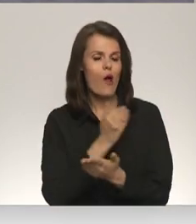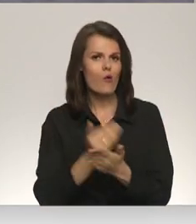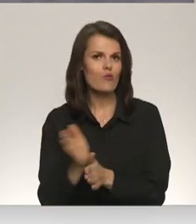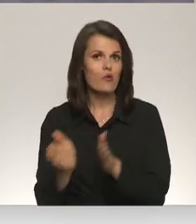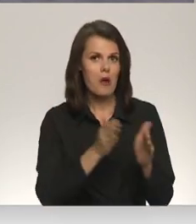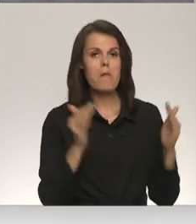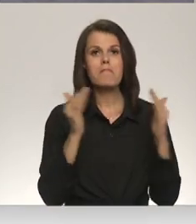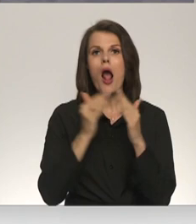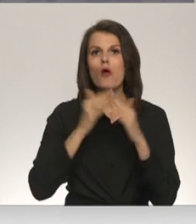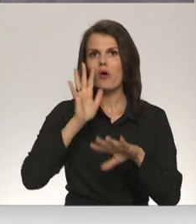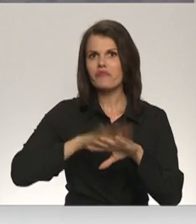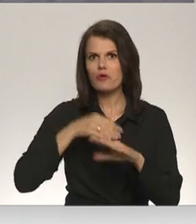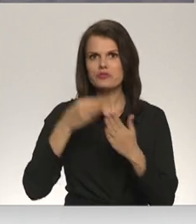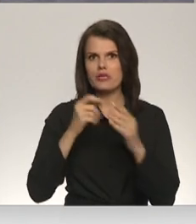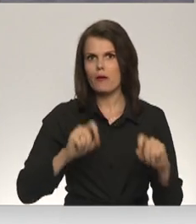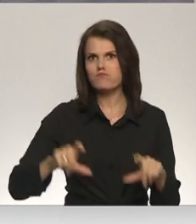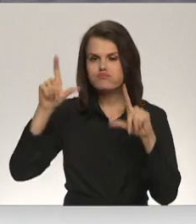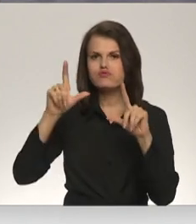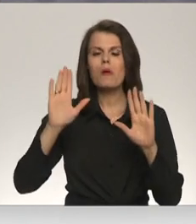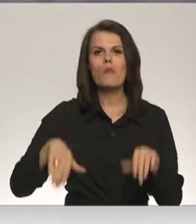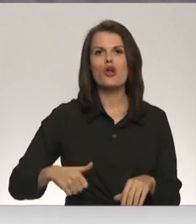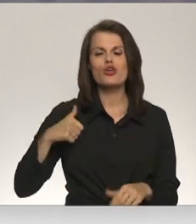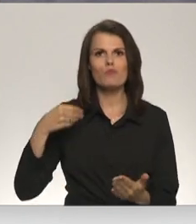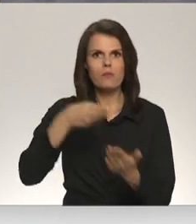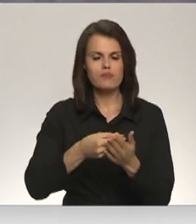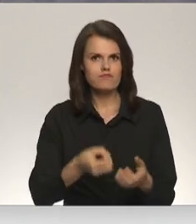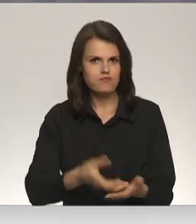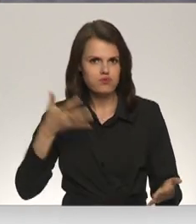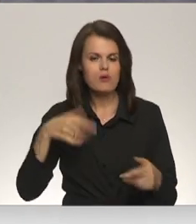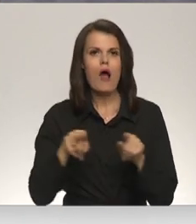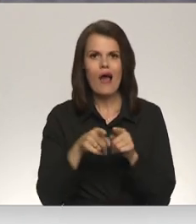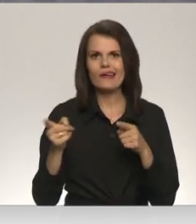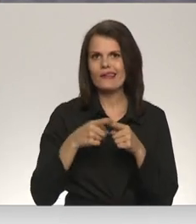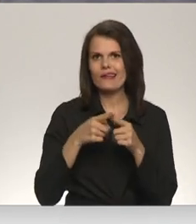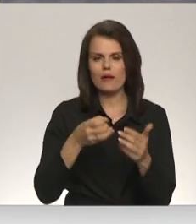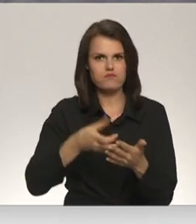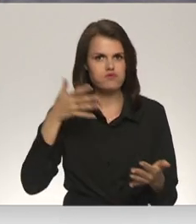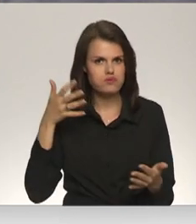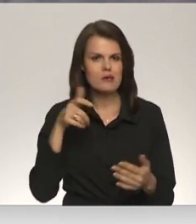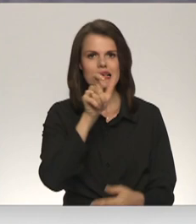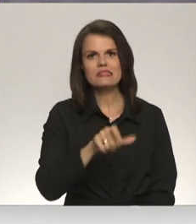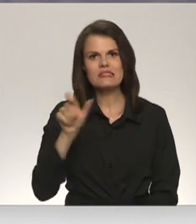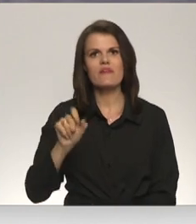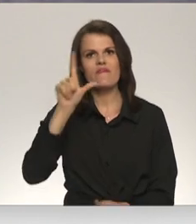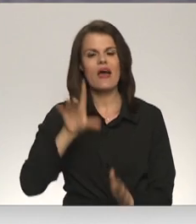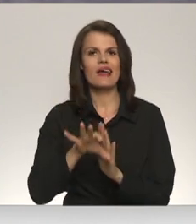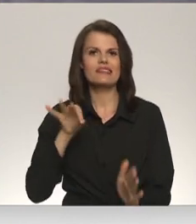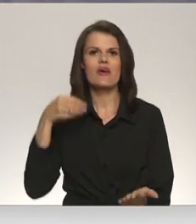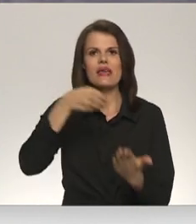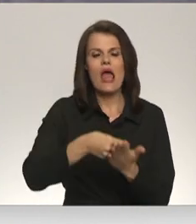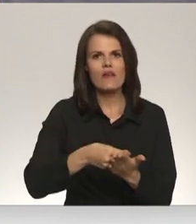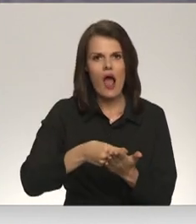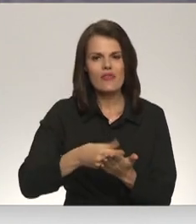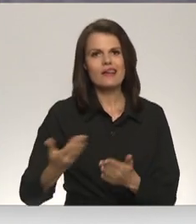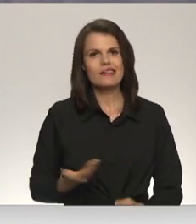cenu kāpums. Pieauga maksa ne tikai par nekustamā īpašuma iegādi, bet arī par īri. Iedzīvotāji joprojām vairāk izvēlas iegādāties mājokli,